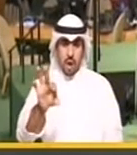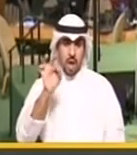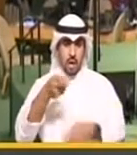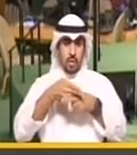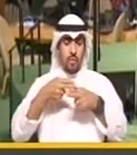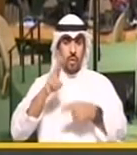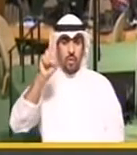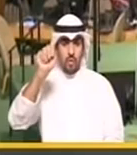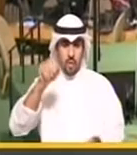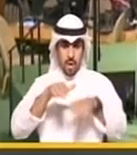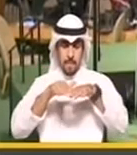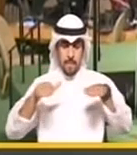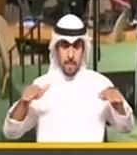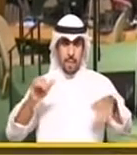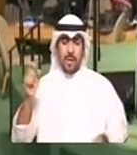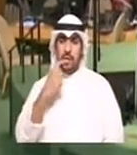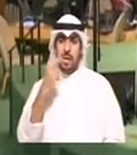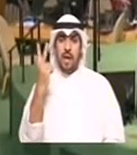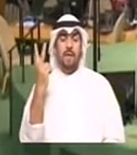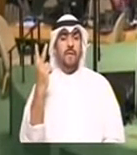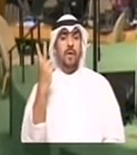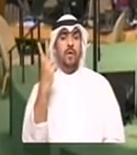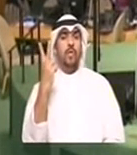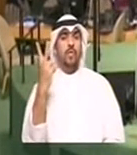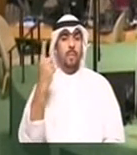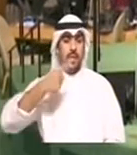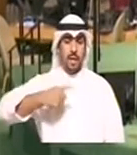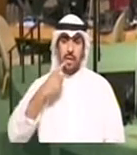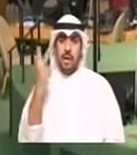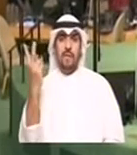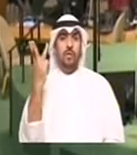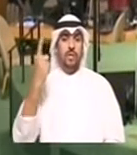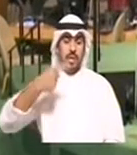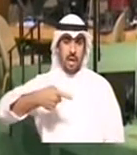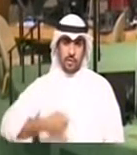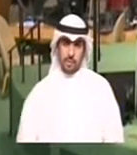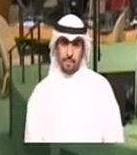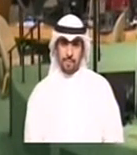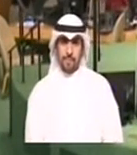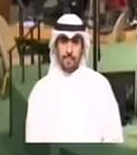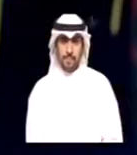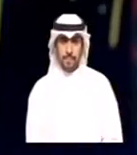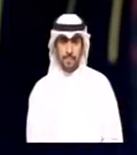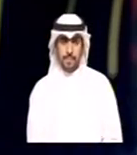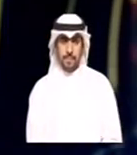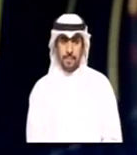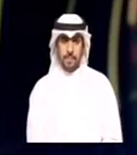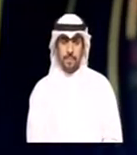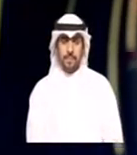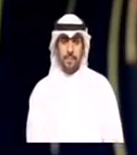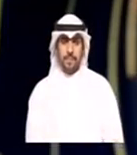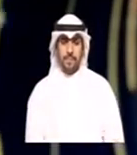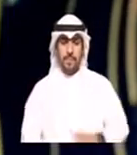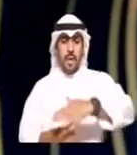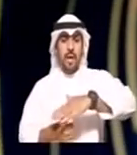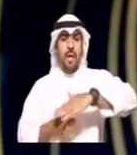الامن للفتره الفين وثمانيه عشر الفين وتسعه عشر تراس